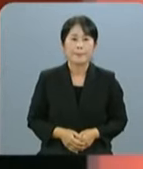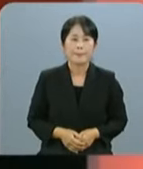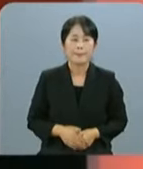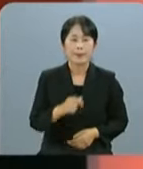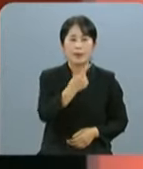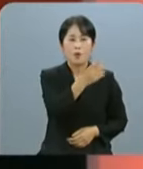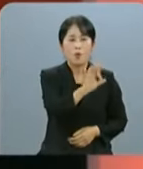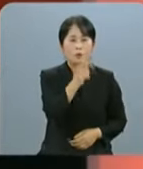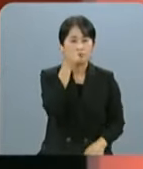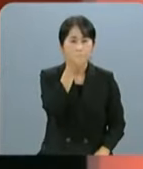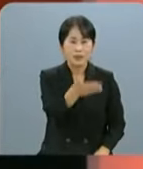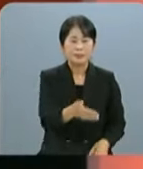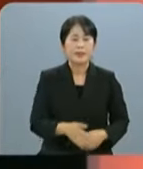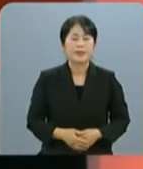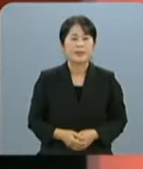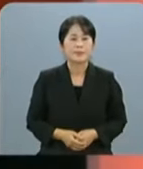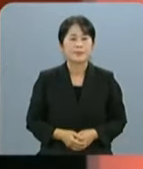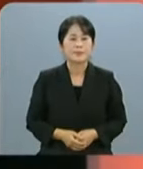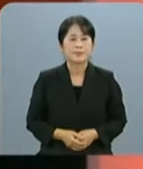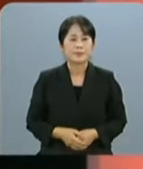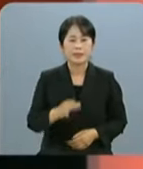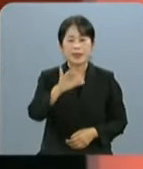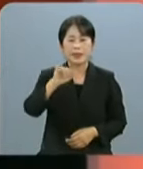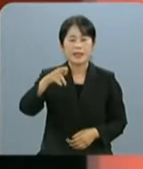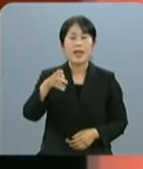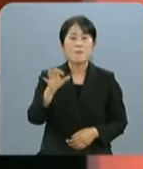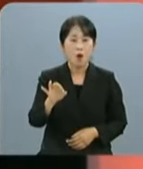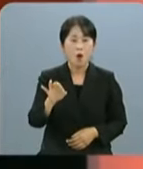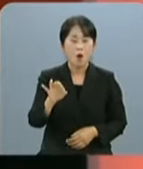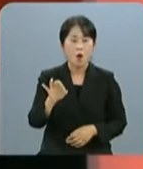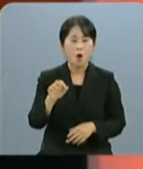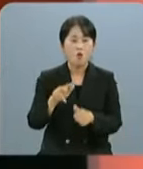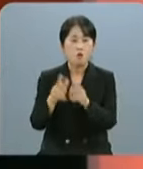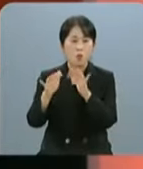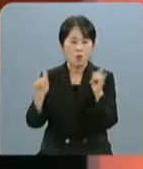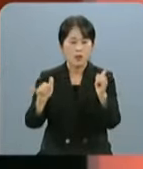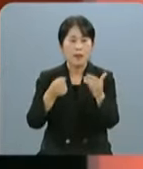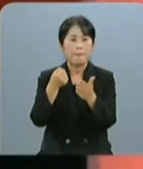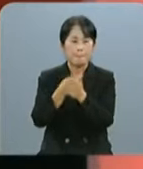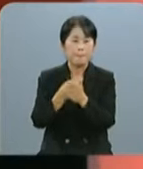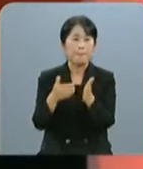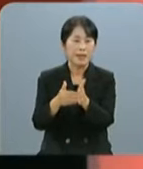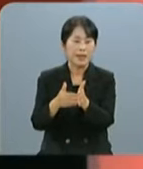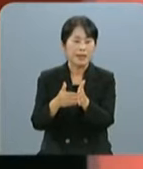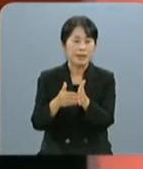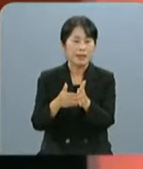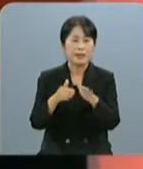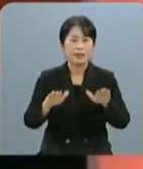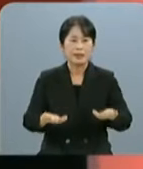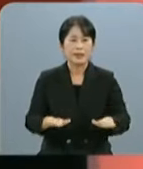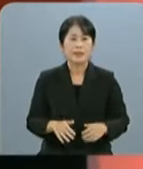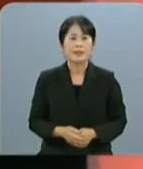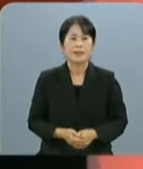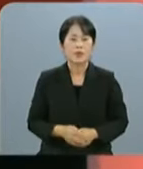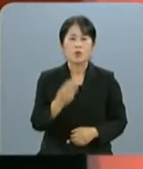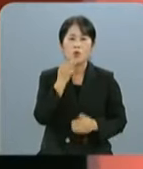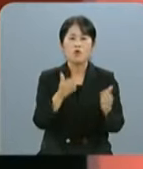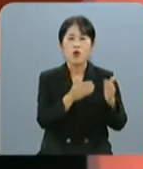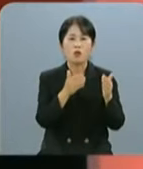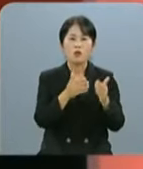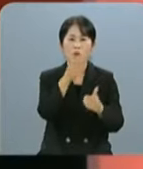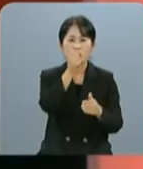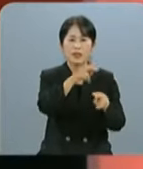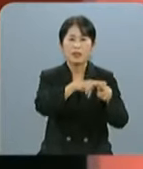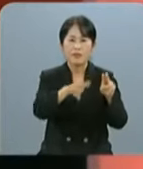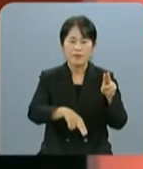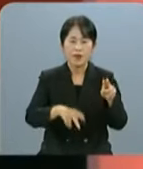먼저 홍준표 후보에게 네. 묻겠습니다. 이재명 후보가 민주당 상대방으로 확정이 됐고요. 네. 이제 오늘 경기도지사직도